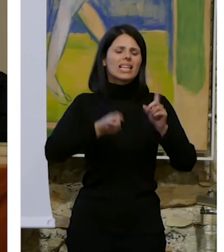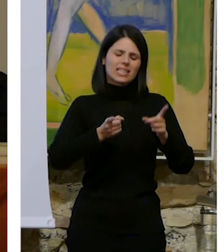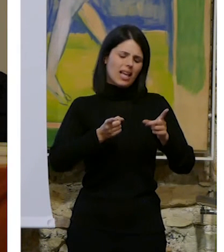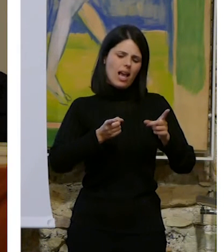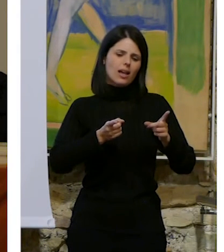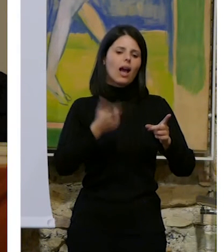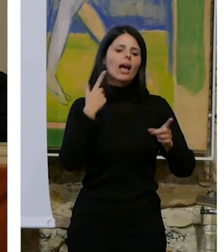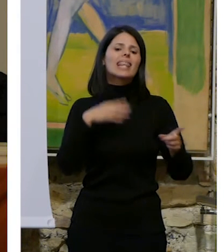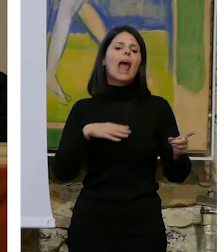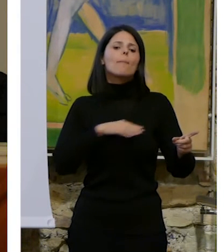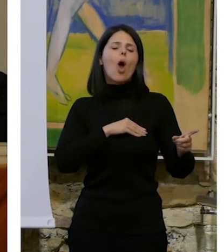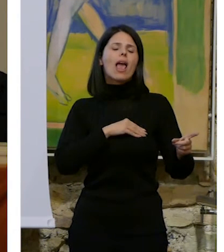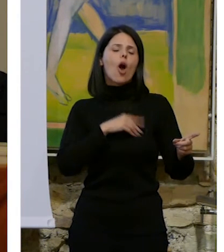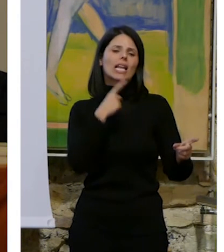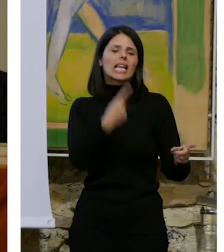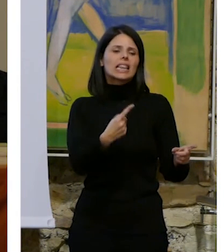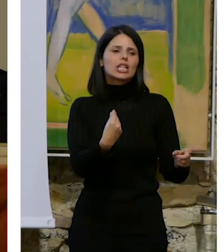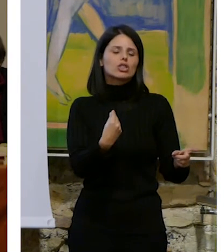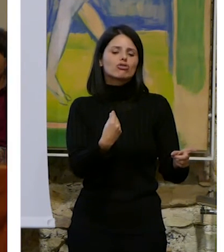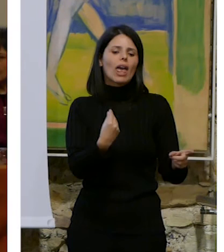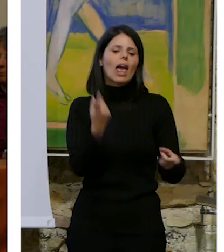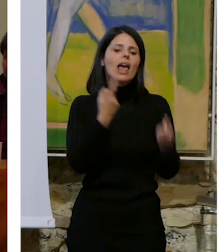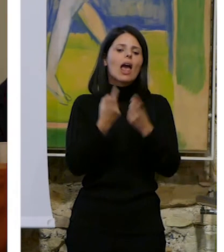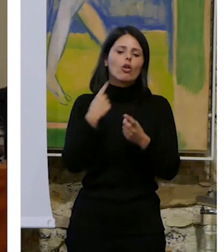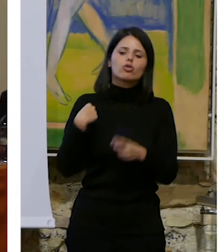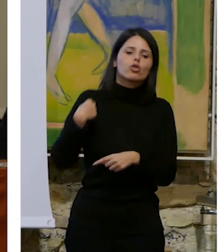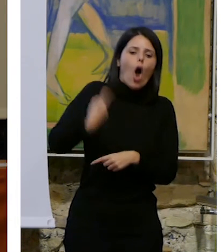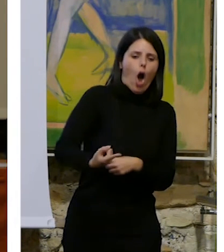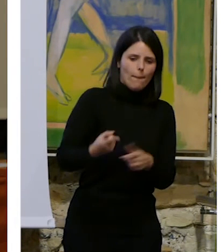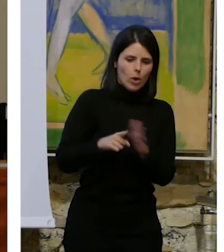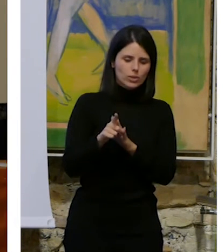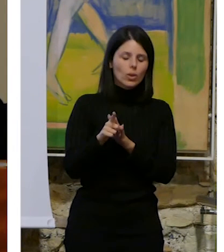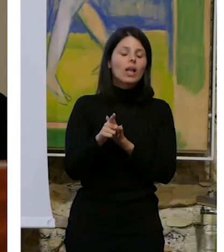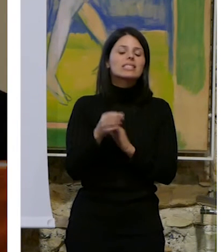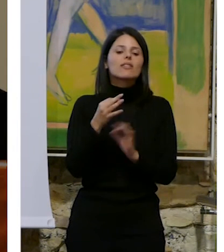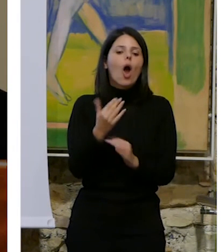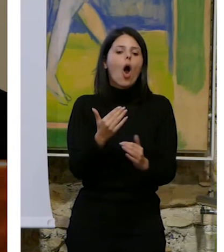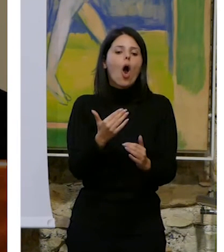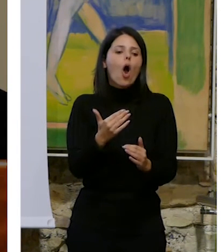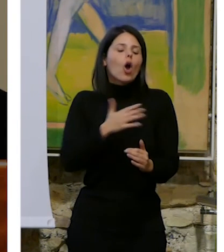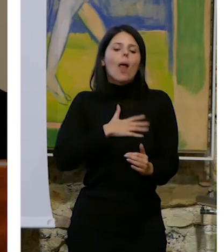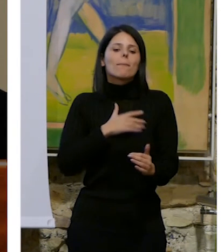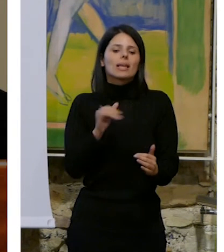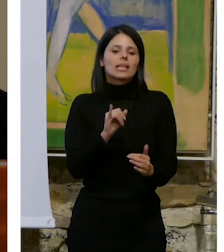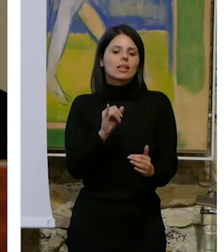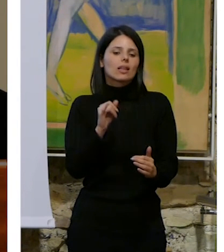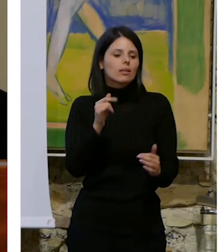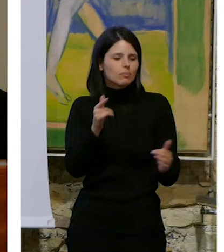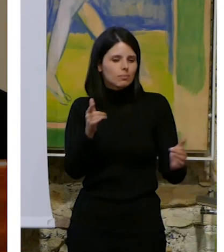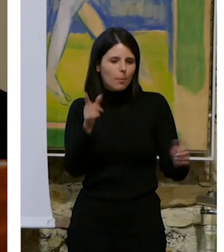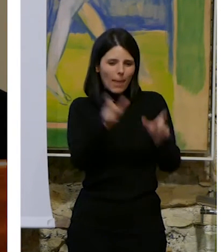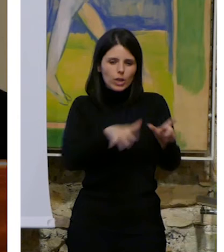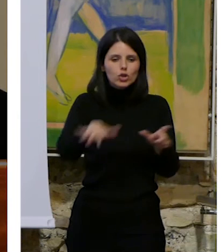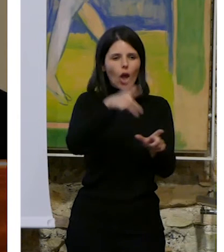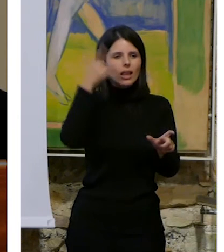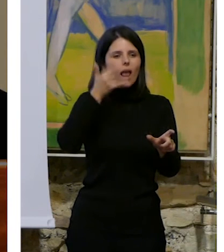diceva Napoleone Bonaparte l'intendenza viene sempre dopo. È colpevole in Italia una classe intellettuale